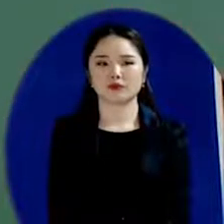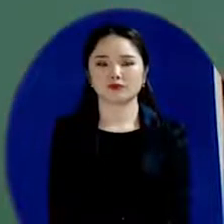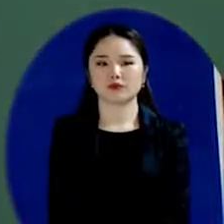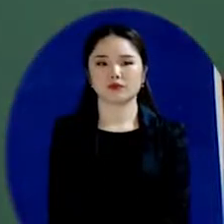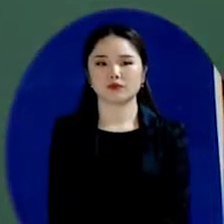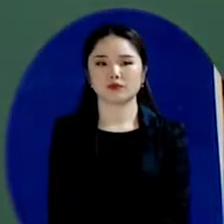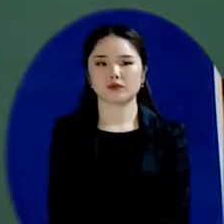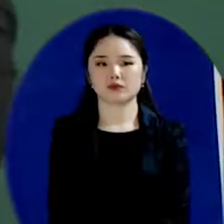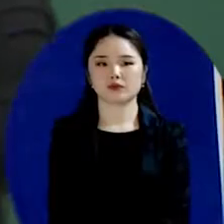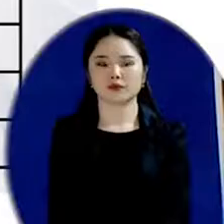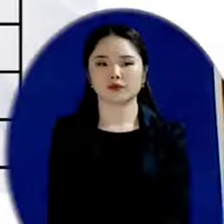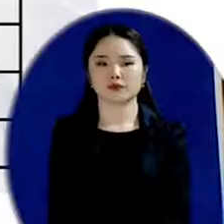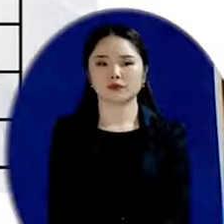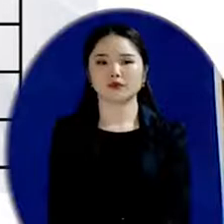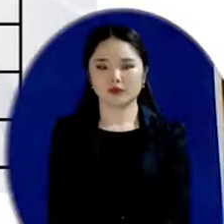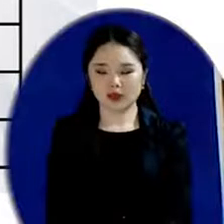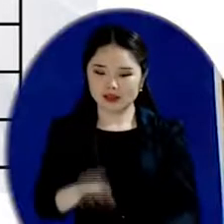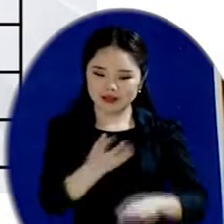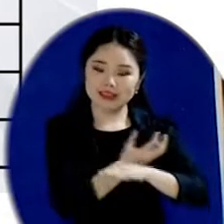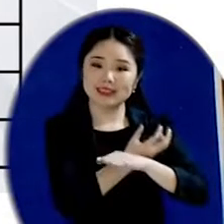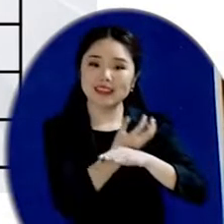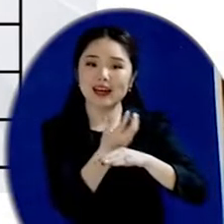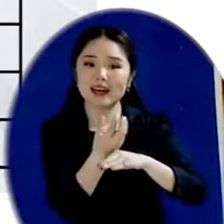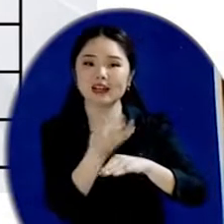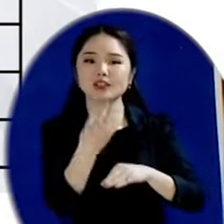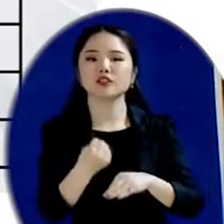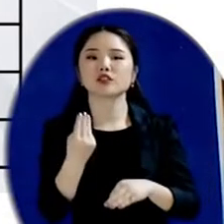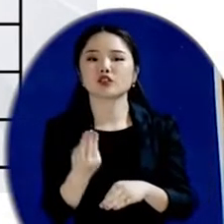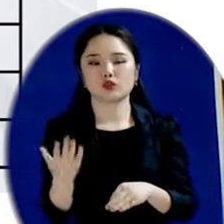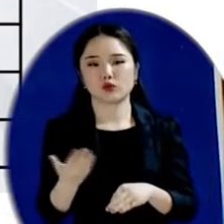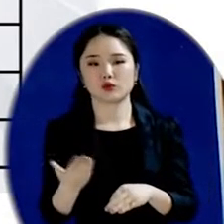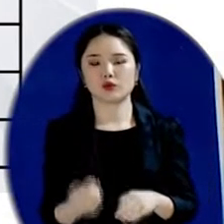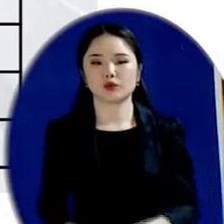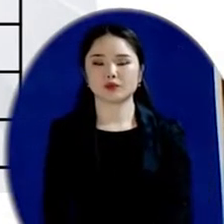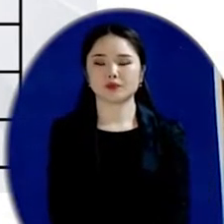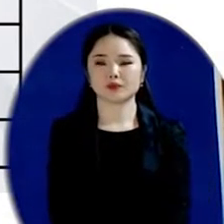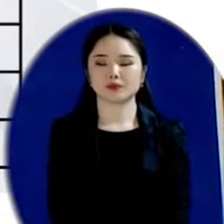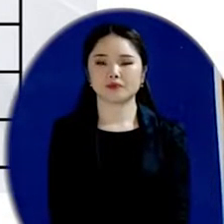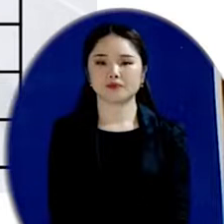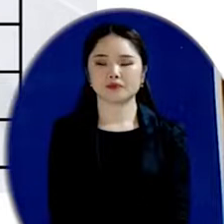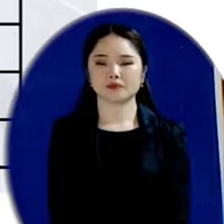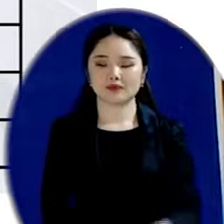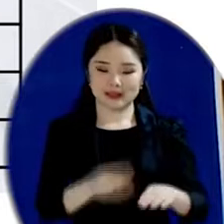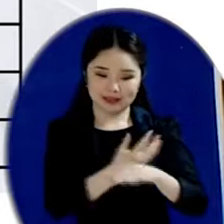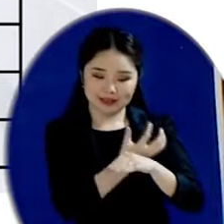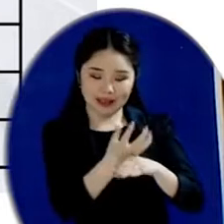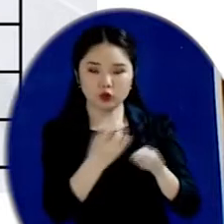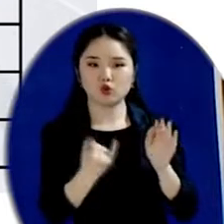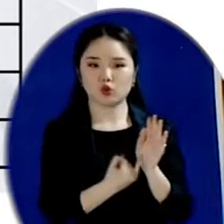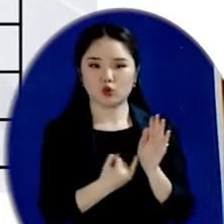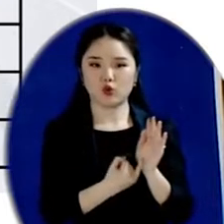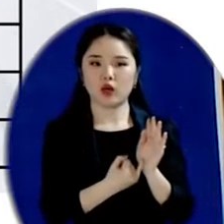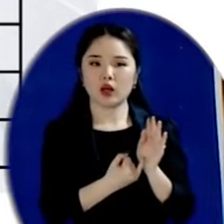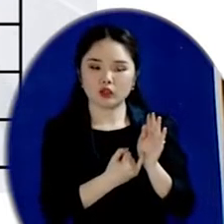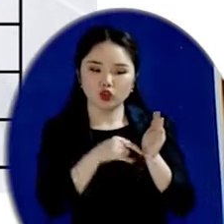За за зараа хэдэн ширхэг байна вэ? Нөгөө бүртгэсэн хүснэгтнээс харьяа бүгдээрээ зараа хаана вэ? За 6 зараа 6 дээр байна.